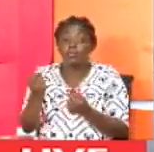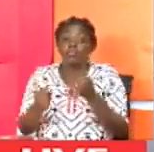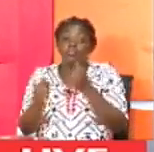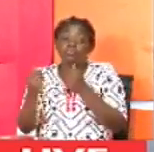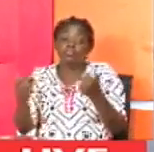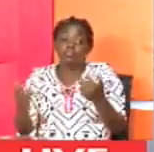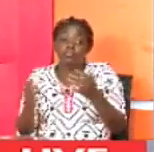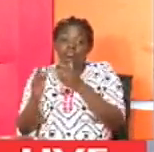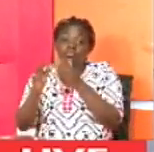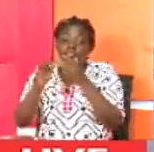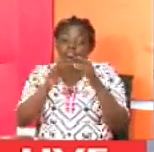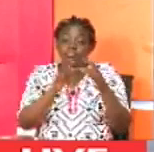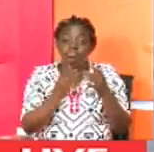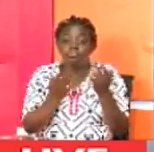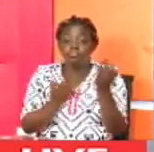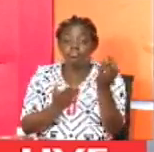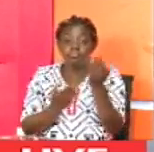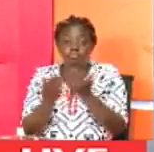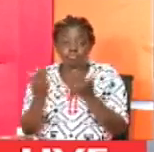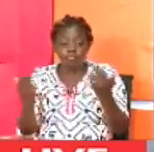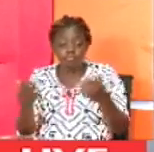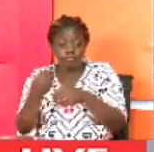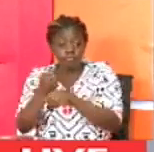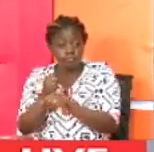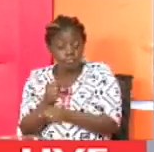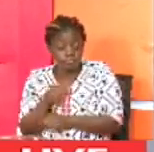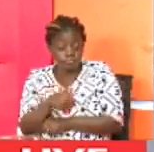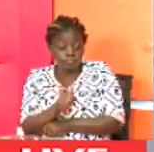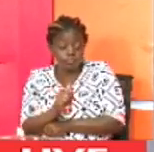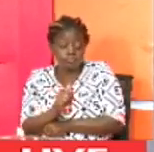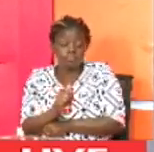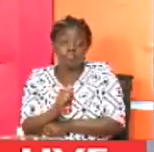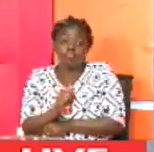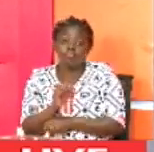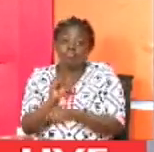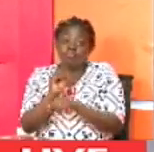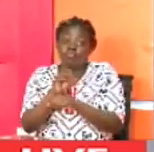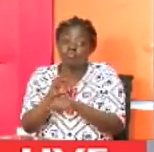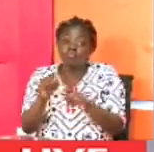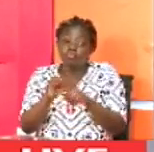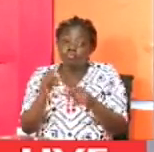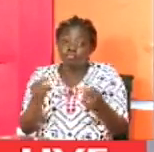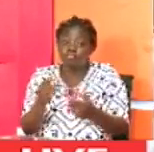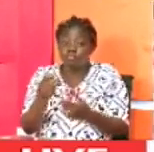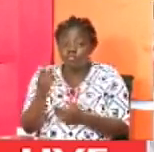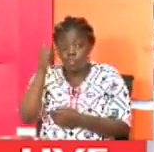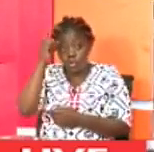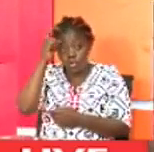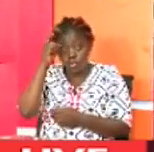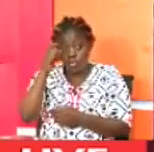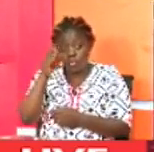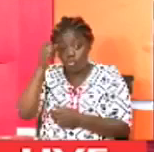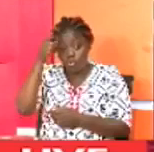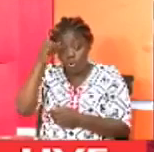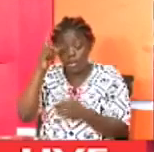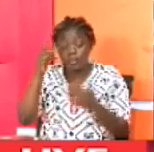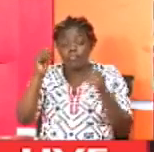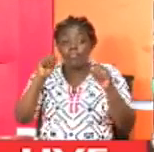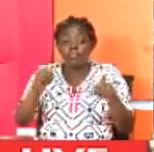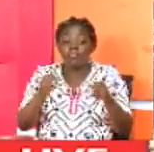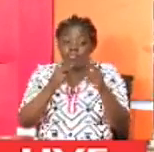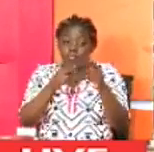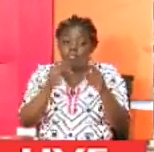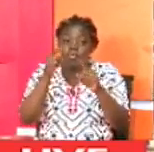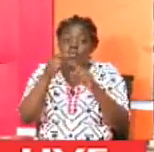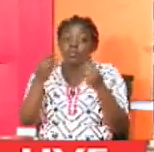services ne kampuni zino zennyini okubabuulira nti content waffe yeetaaga okuweebwa ekitiibwa. Obutuukidde olwaleero nga